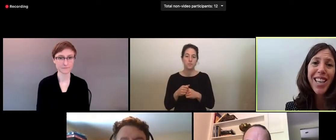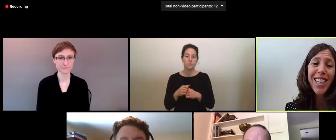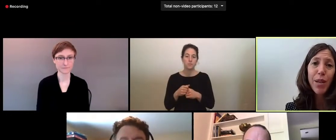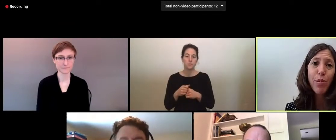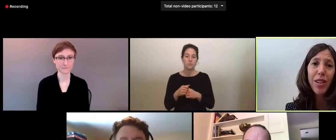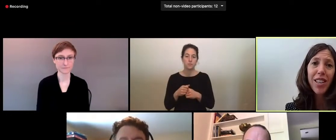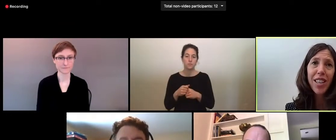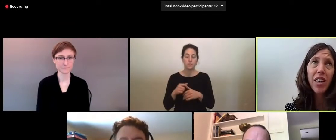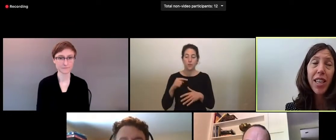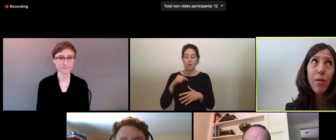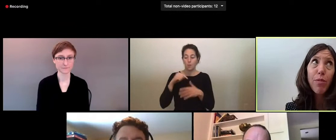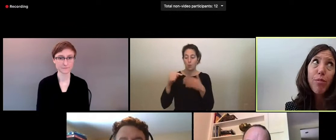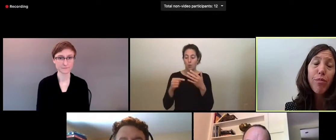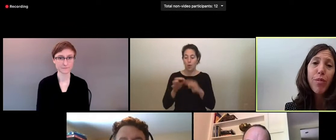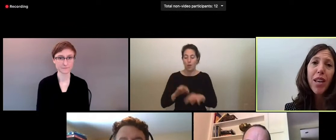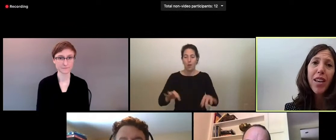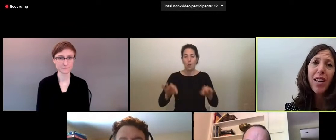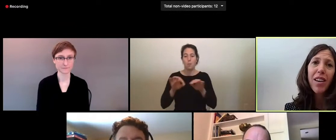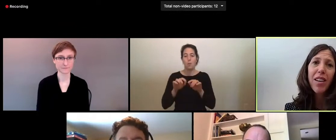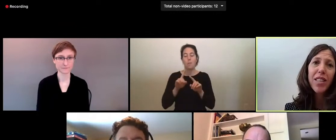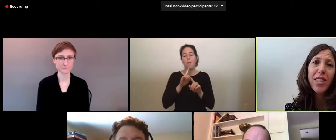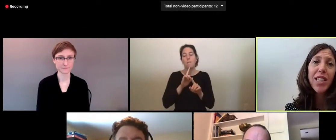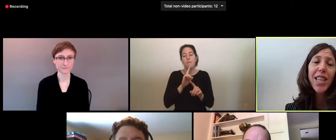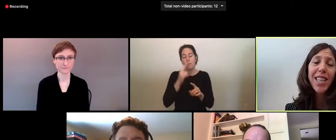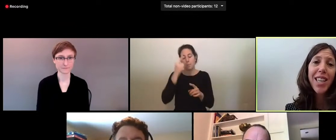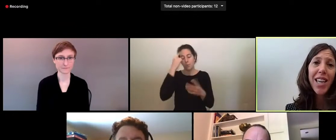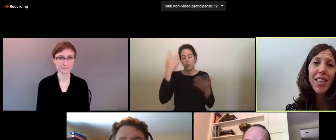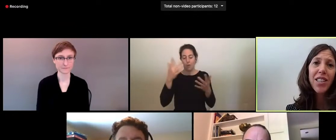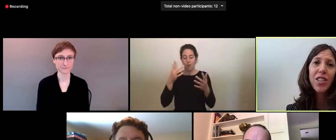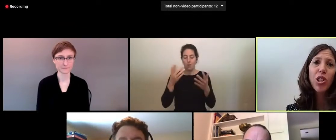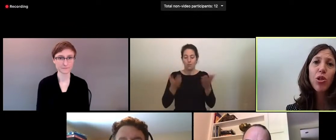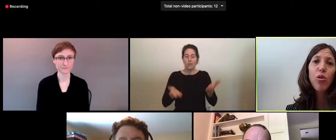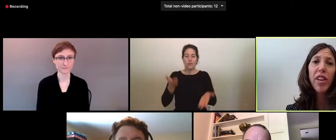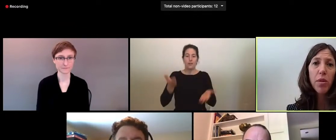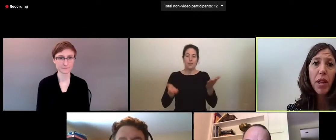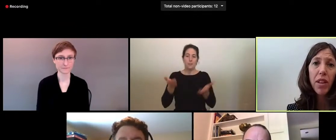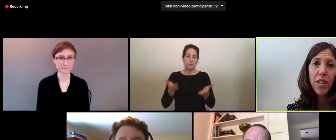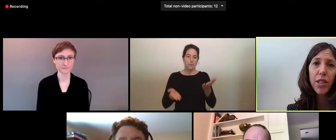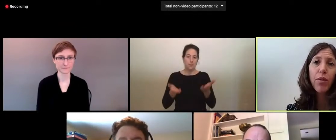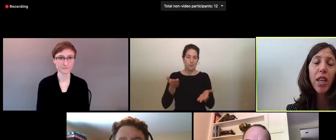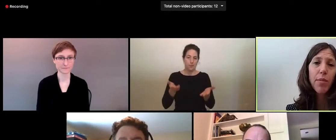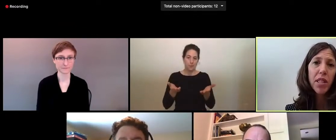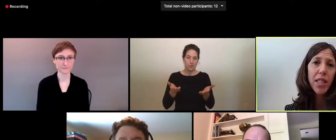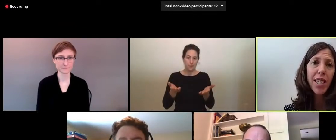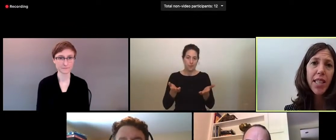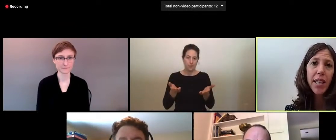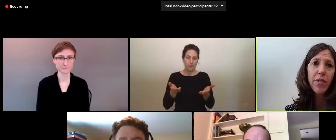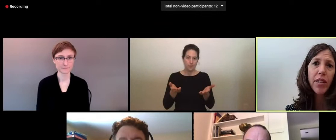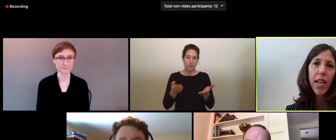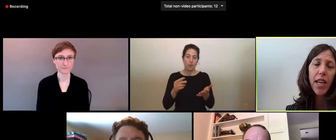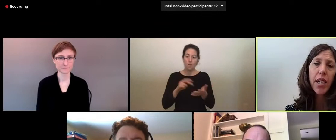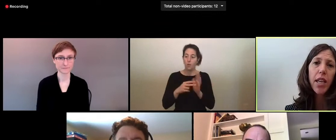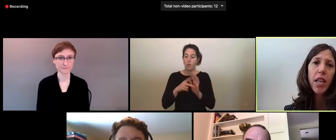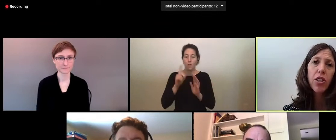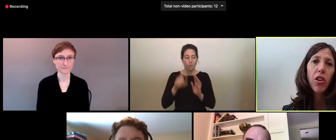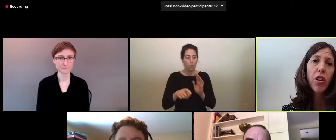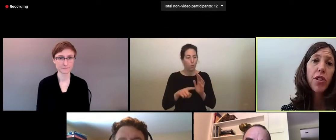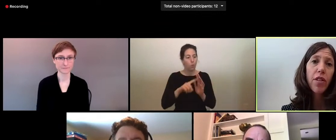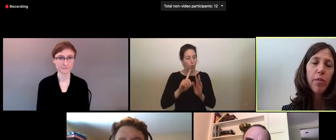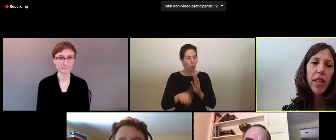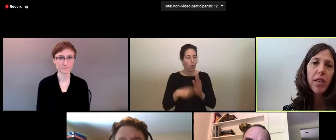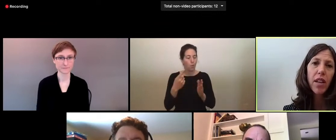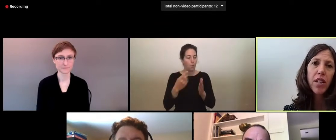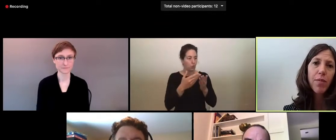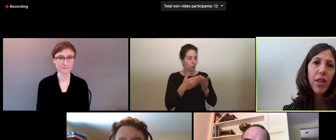un équilibre. Ça, c'est l'idée de trouver une méthode de recommencer les activités